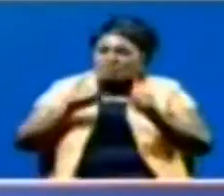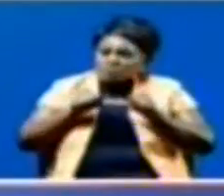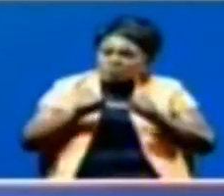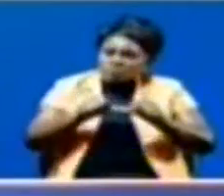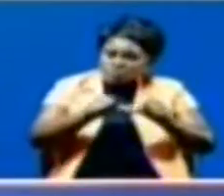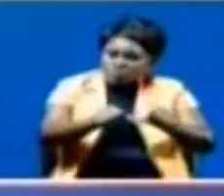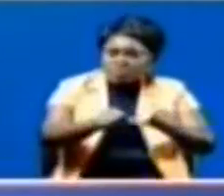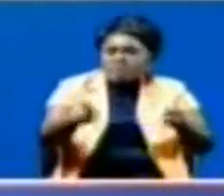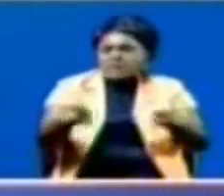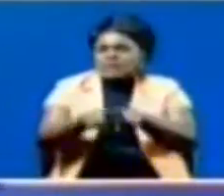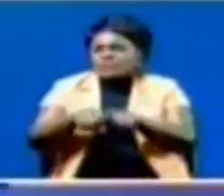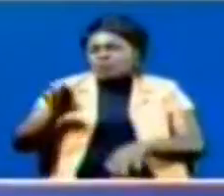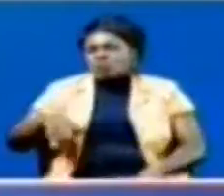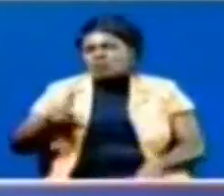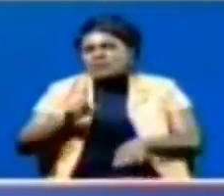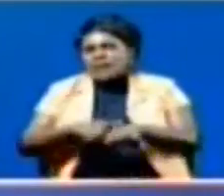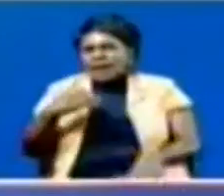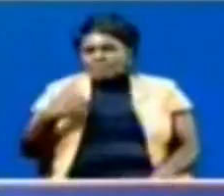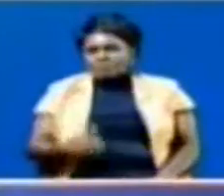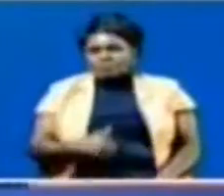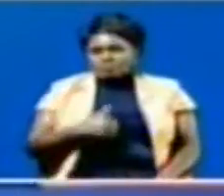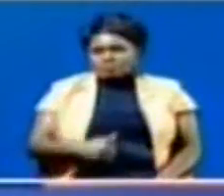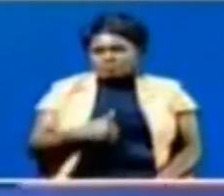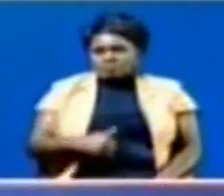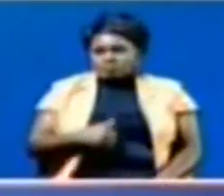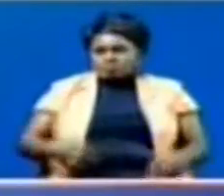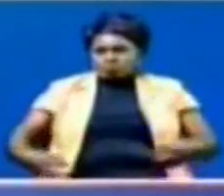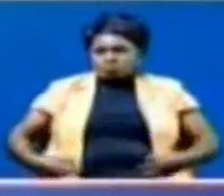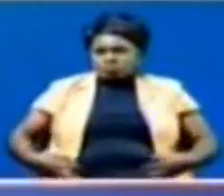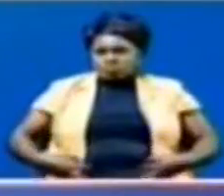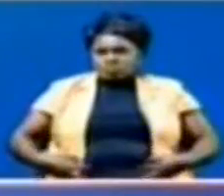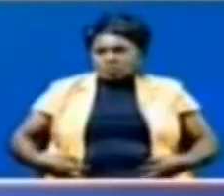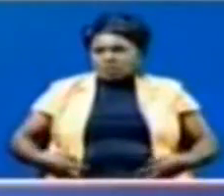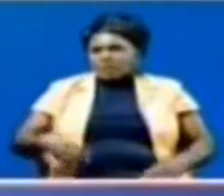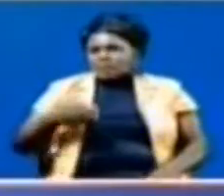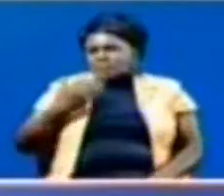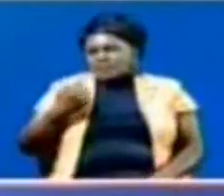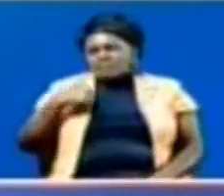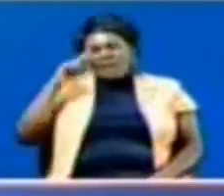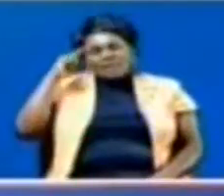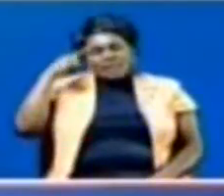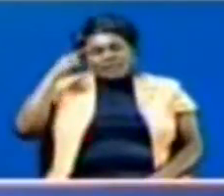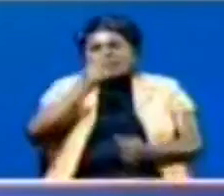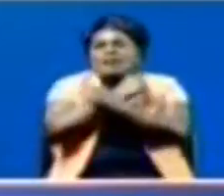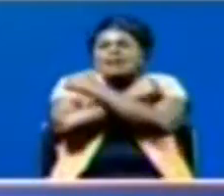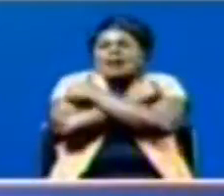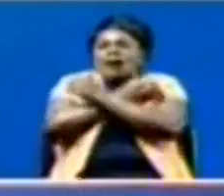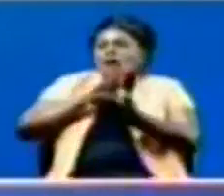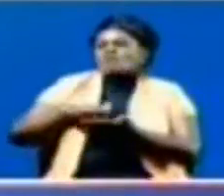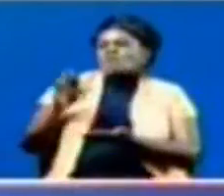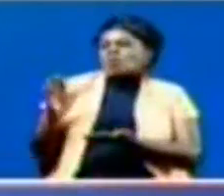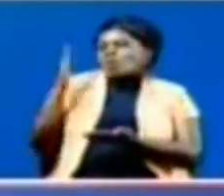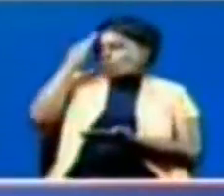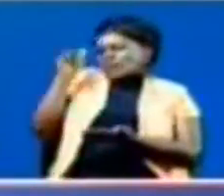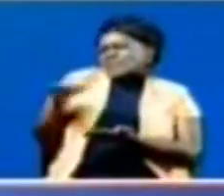nafikiri kama huyu mwanamke amefanywa upasuaji kwa sababu ya uvimbe ndani ya tumbo yake, basi nafikiri nitampenda zaidi kwa